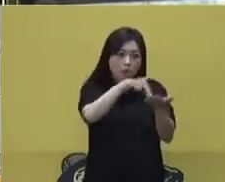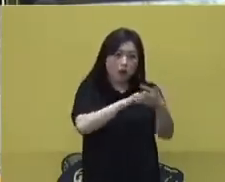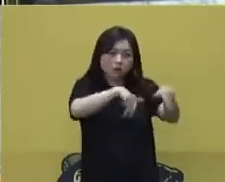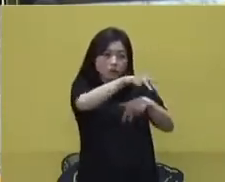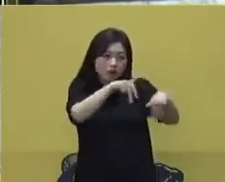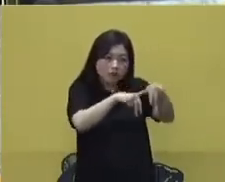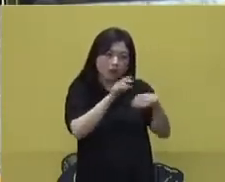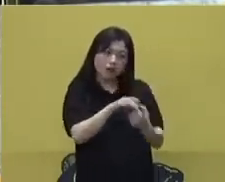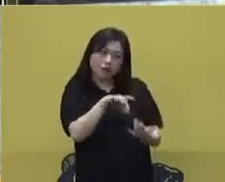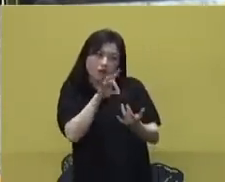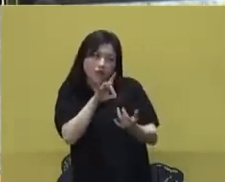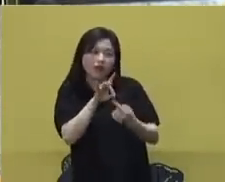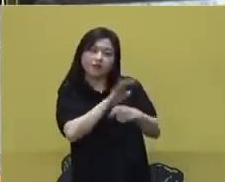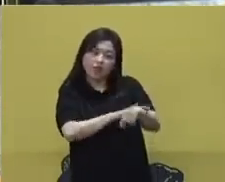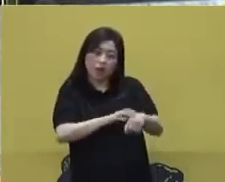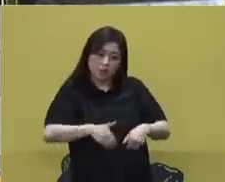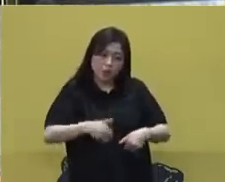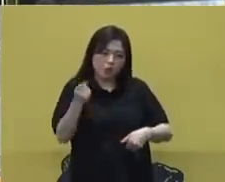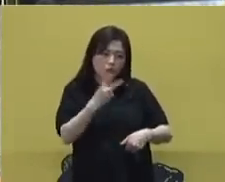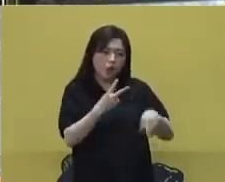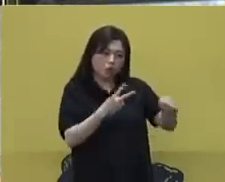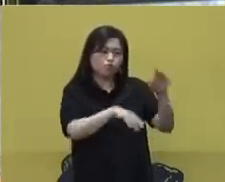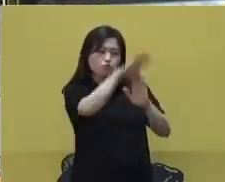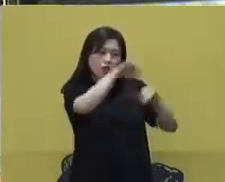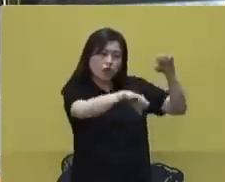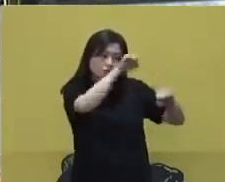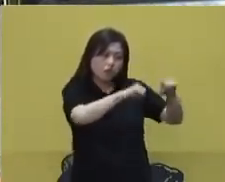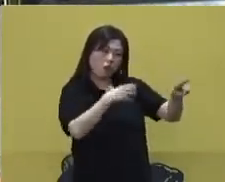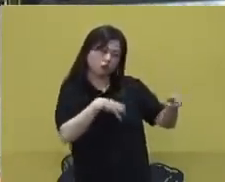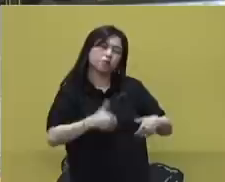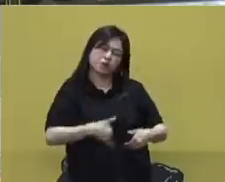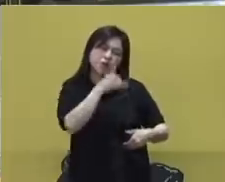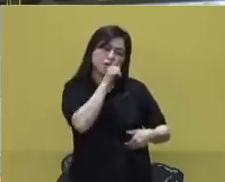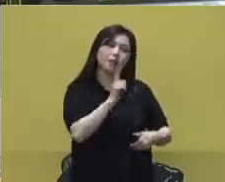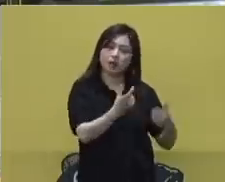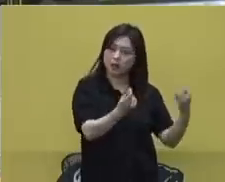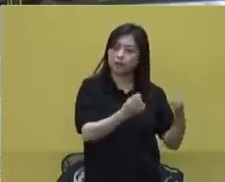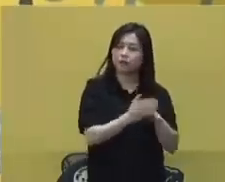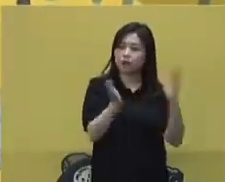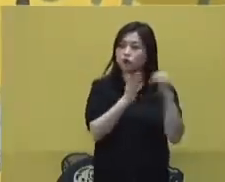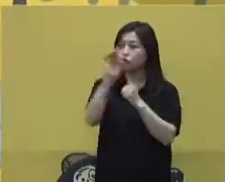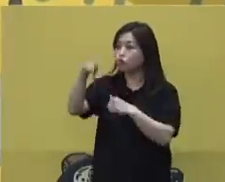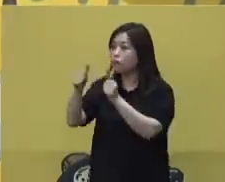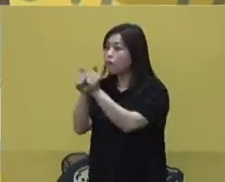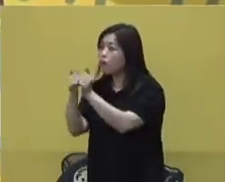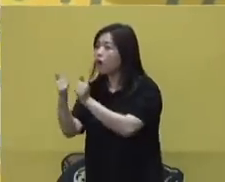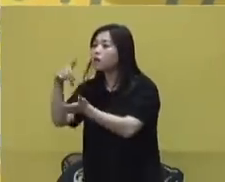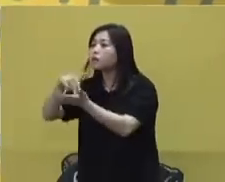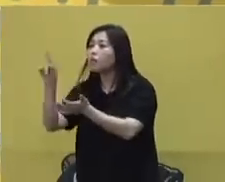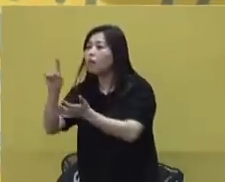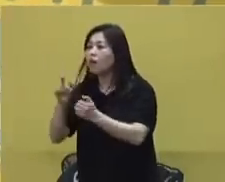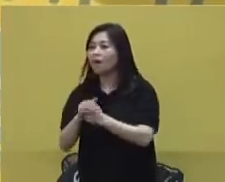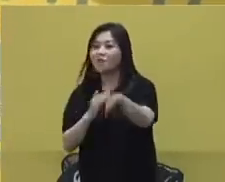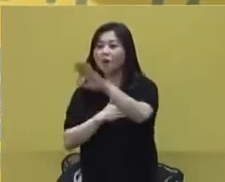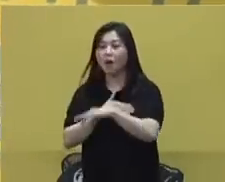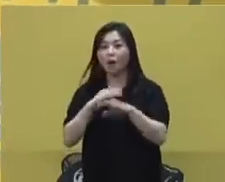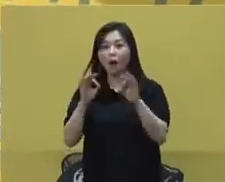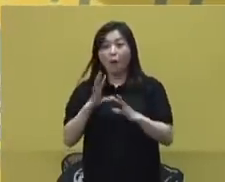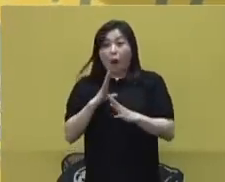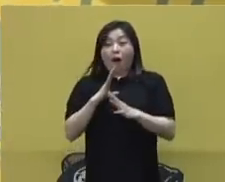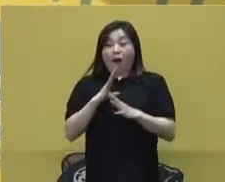하고 있는가와 또 걱정할 부분은 분명히 있다라고 말씀해 주셨는데 유시민 이사장님 어떻게 보셨나요? 아 예, 놀라셨죠.